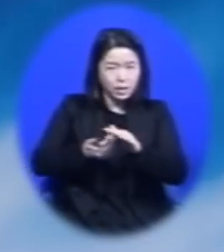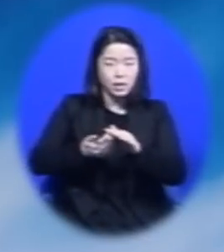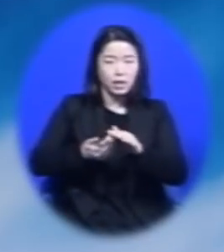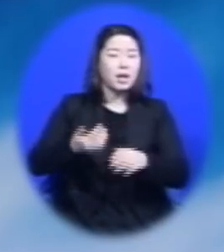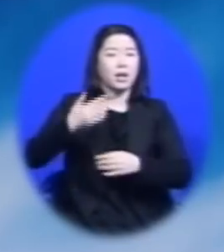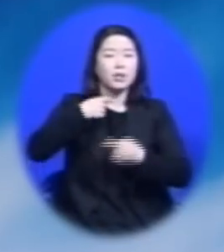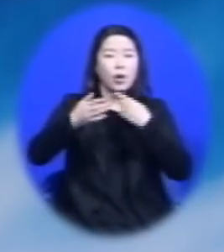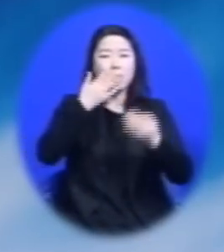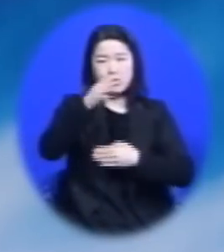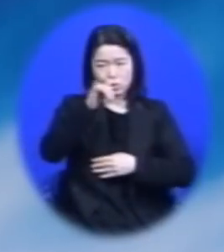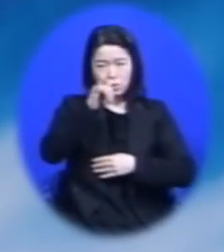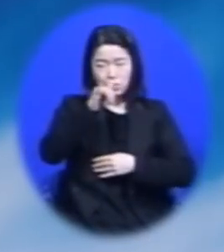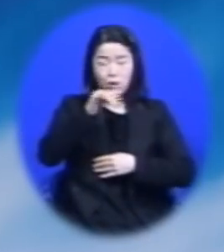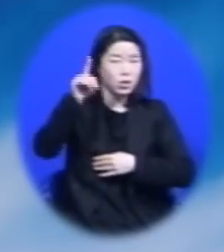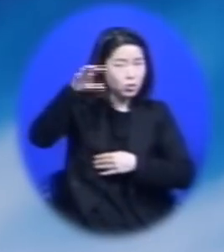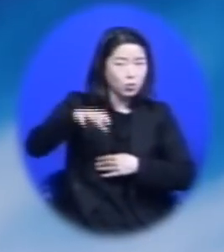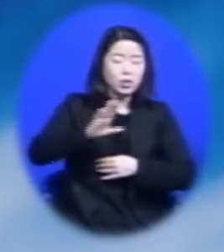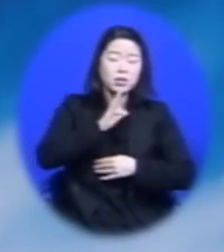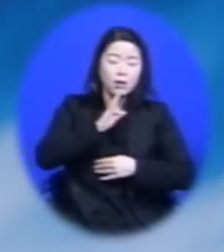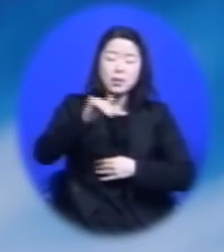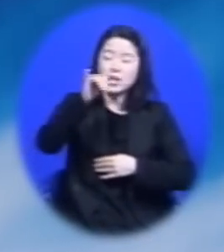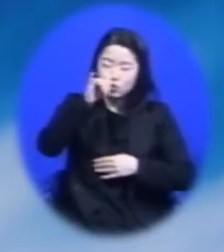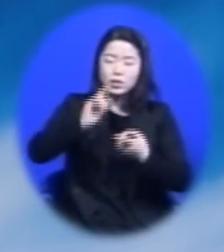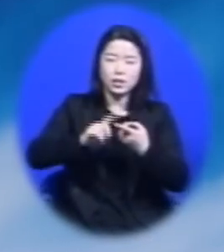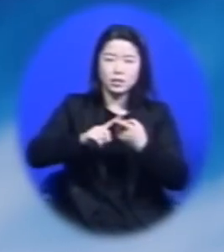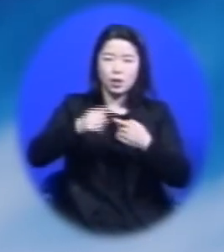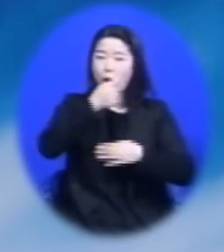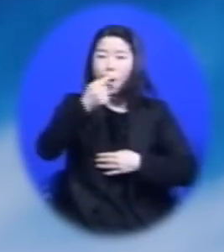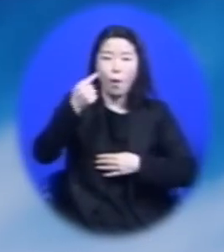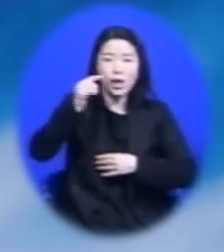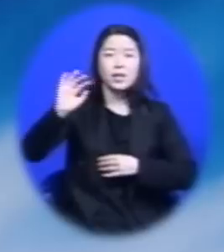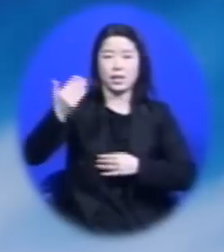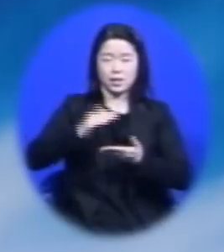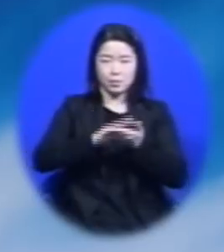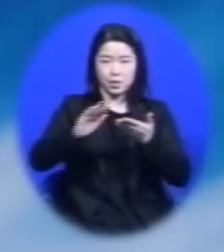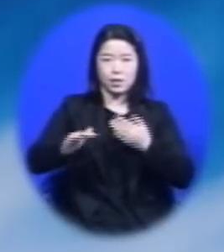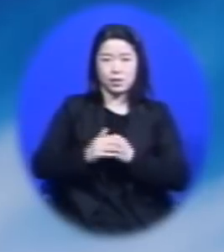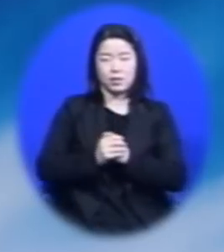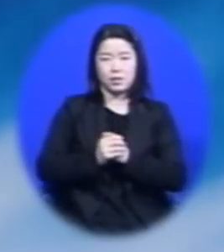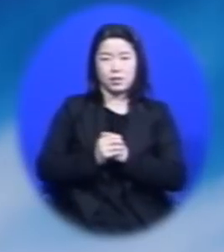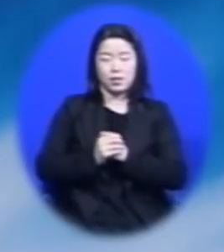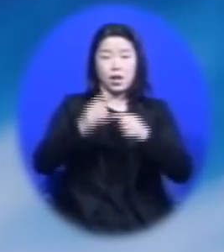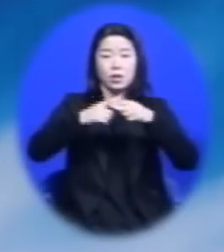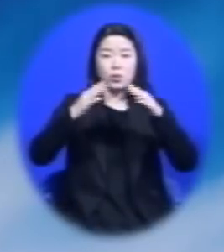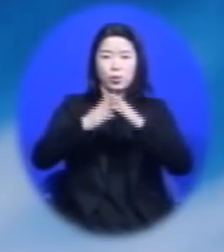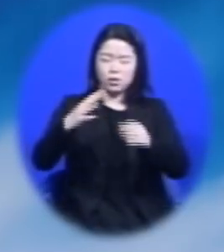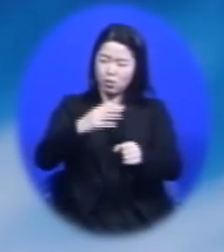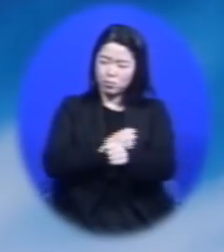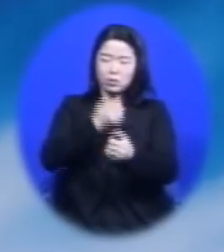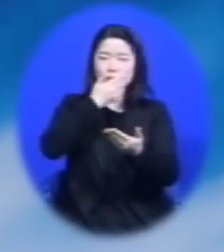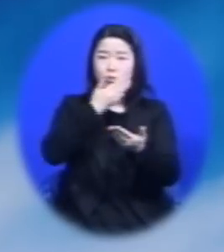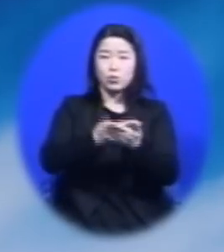됩니다 그리고 천국이 정말 있구나 하는 것을 확인하기도 됩니다 교회는 엄청나게